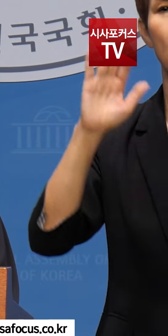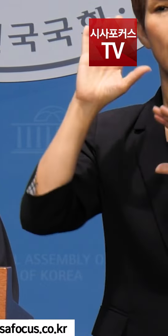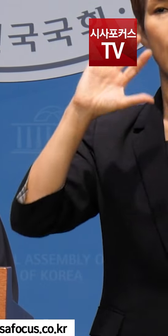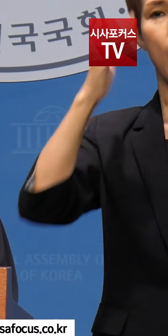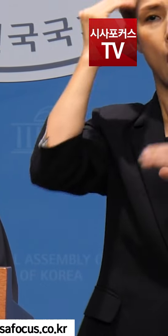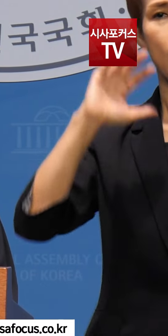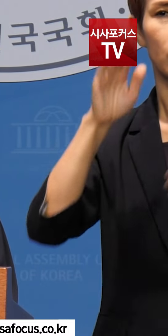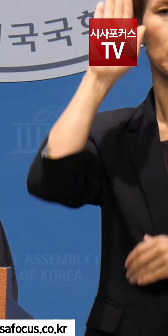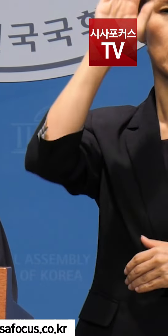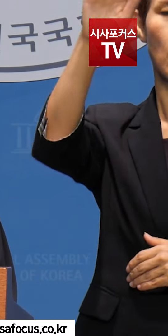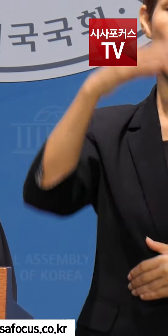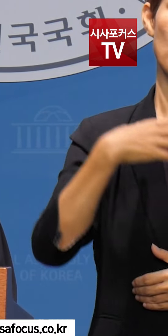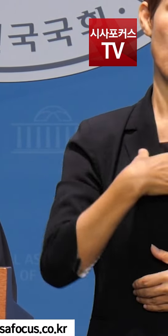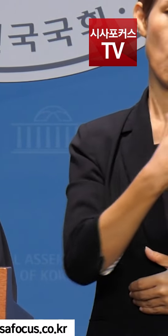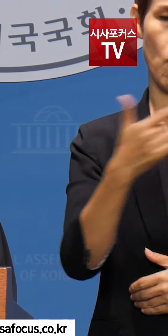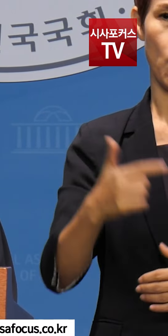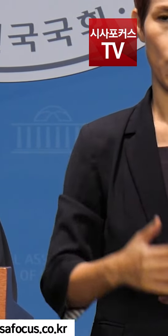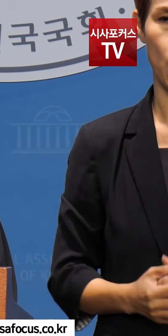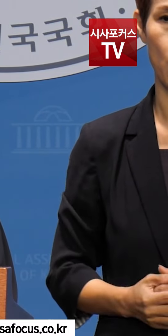수 있습니다.